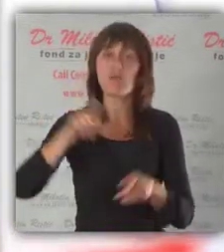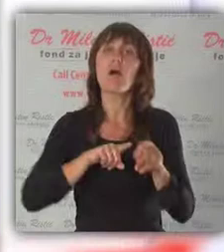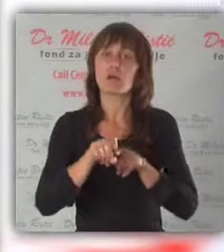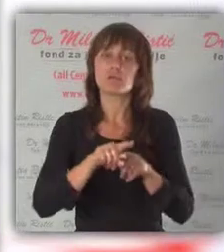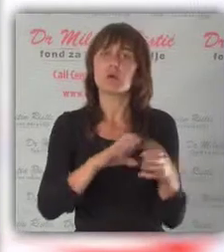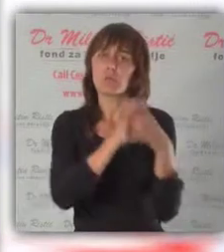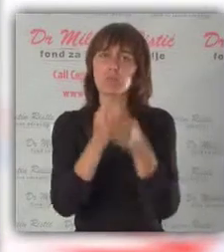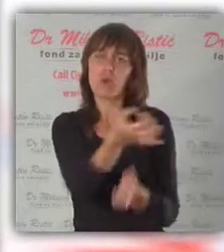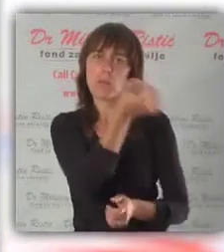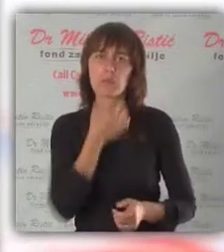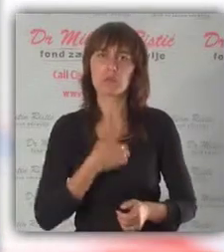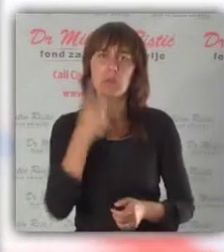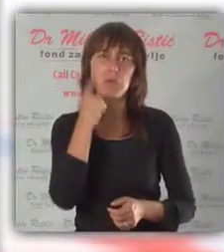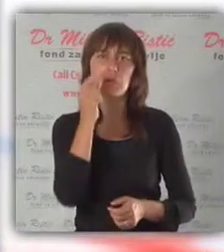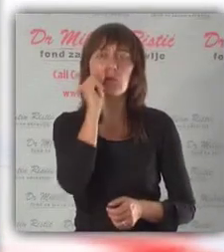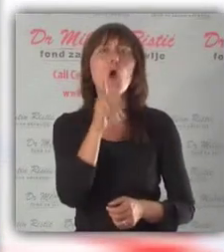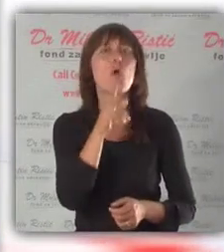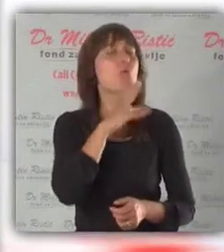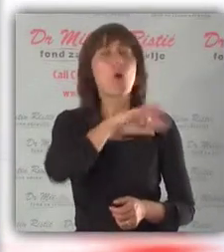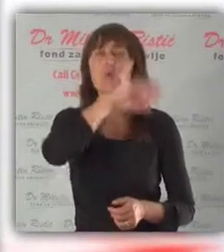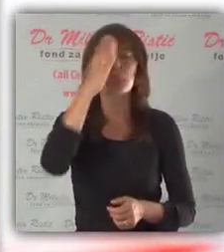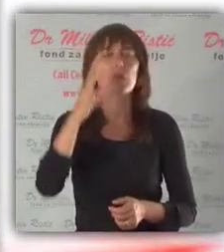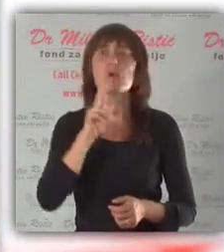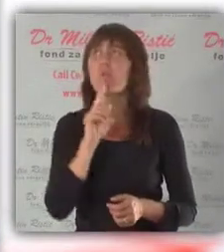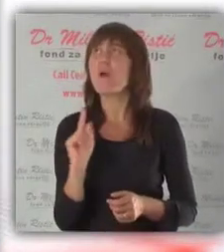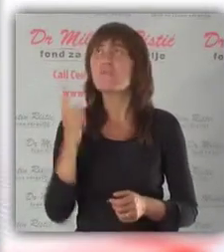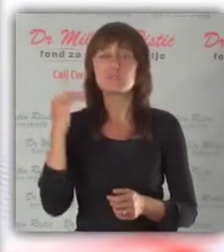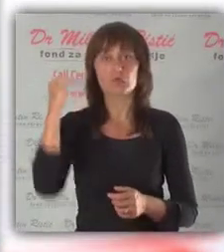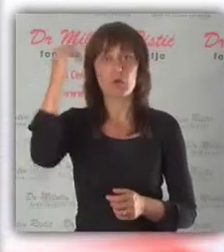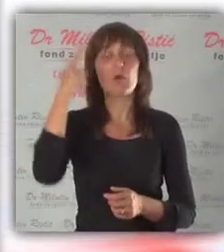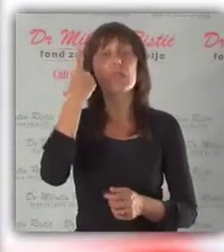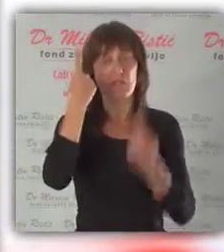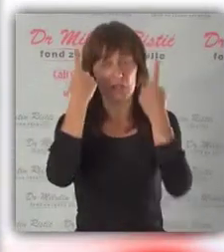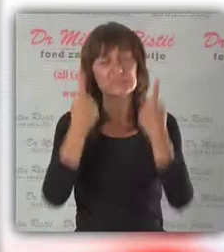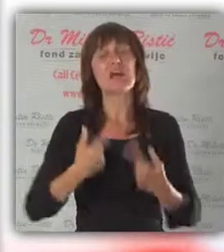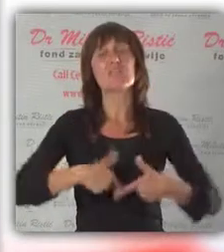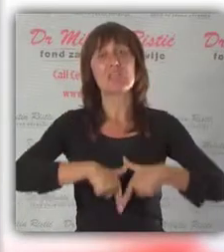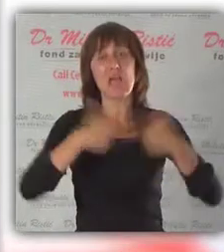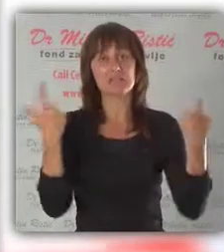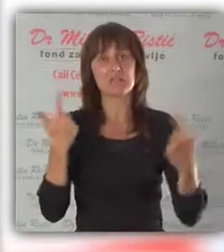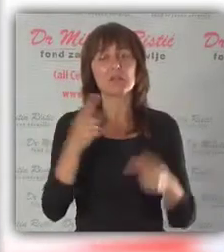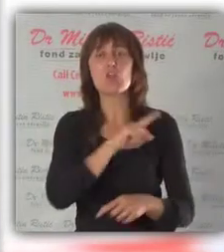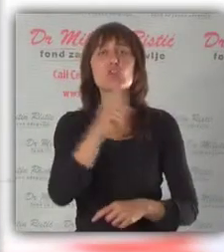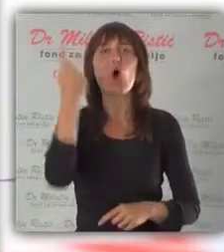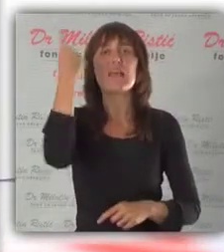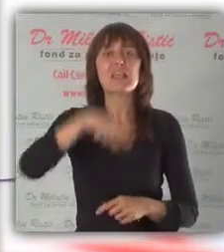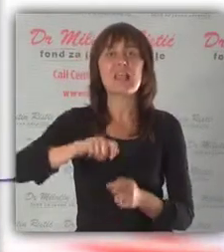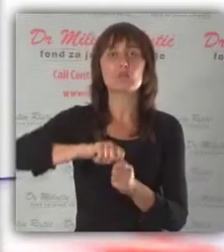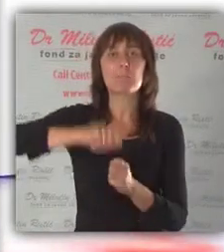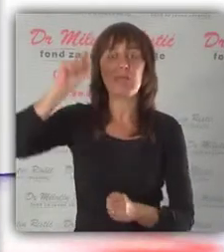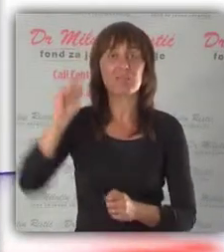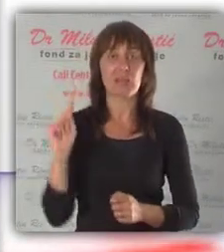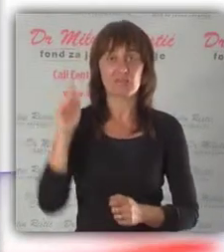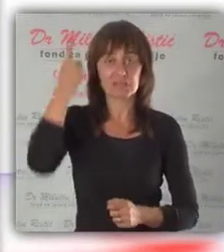tiče planine, isto me često pitaju roditelji na koju planinu, na koju nadmorsku visinu, opet bi tu bio jedan stav vrlo jasan, da se